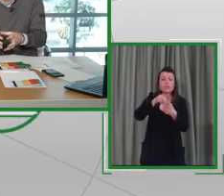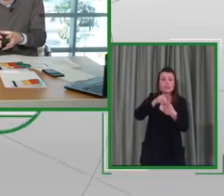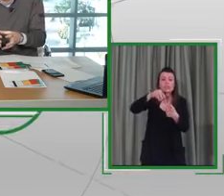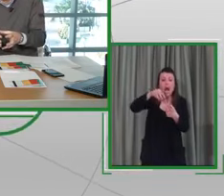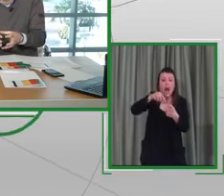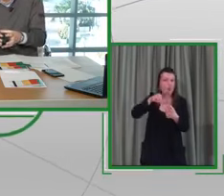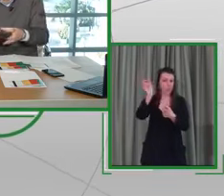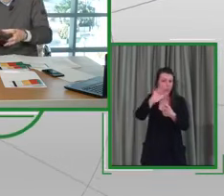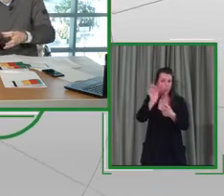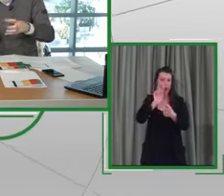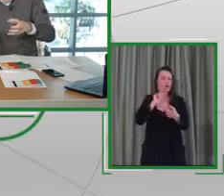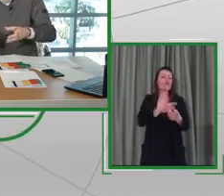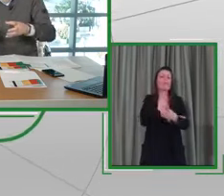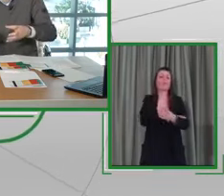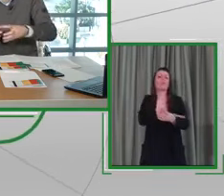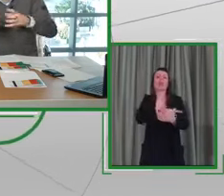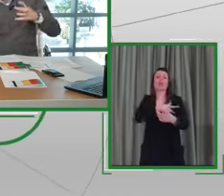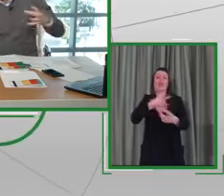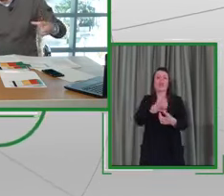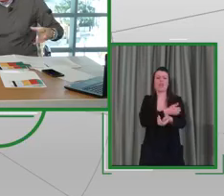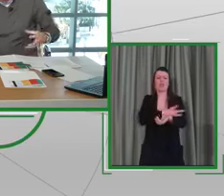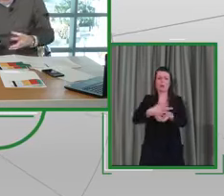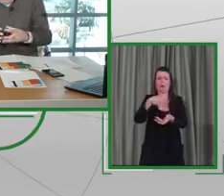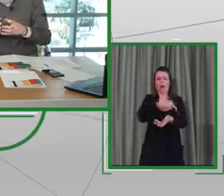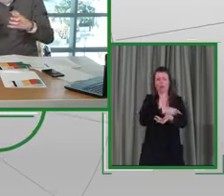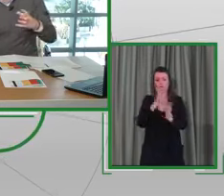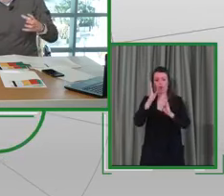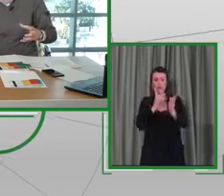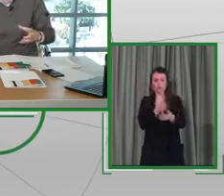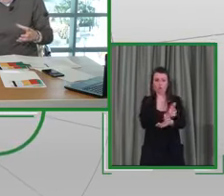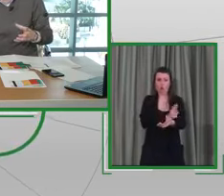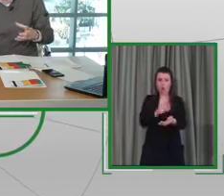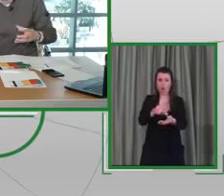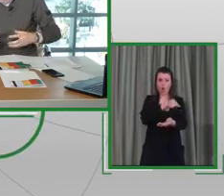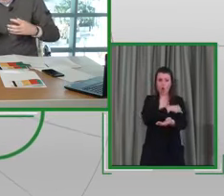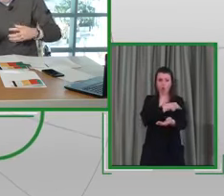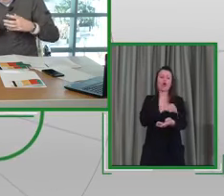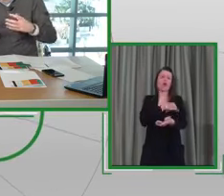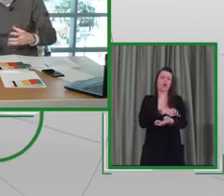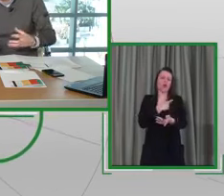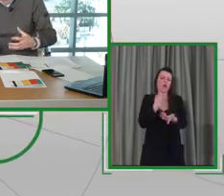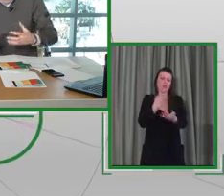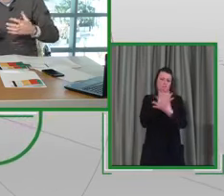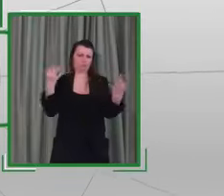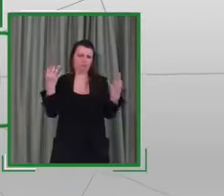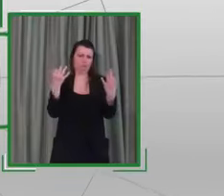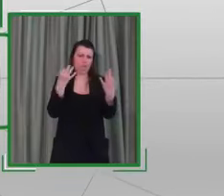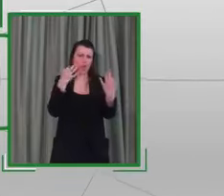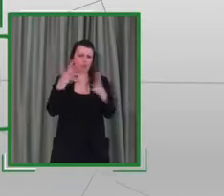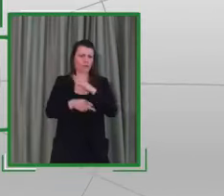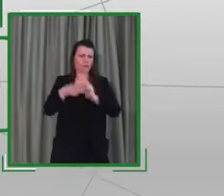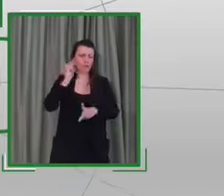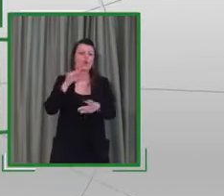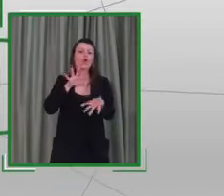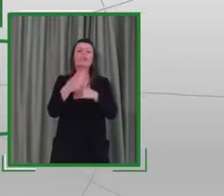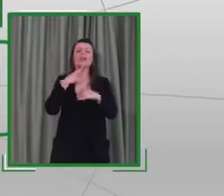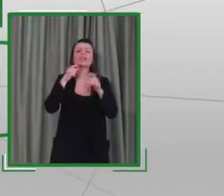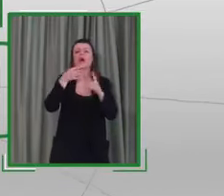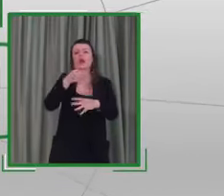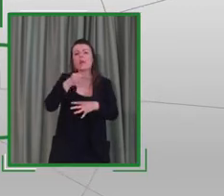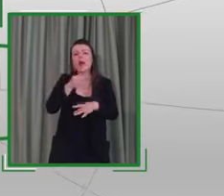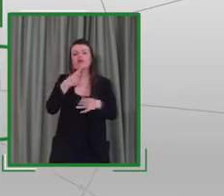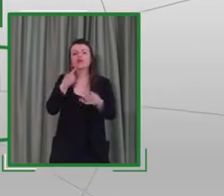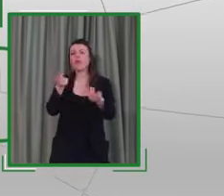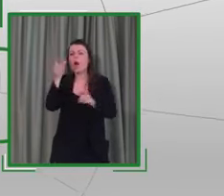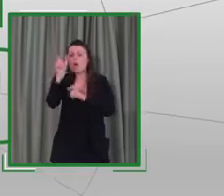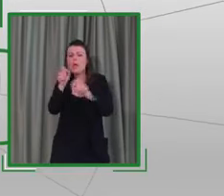strutturato ed efficace che ci darà una potenza e una capacità di di tamponare molto più ampia e quindi contiamo di